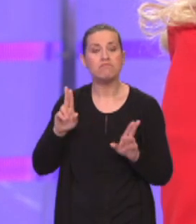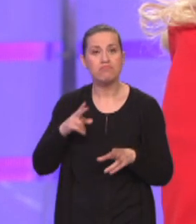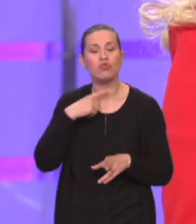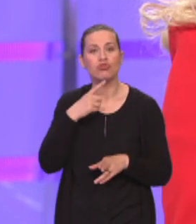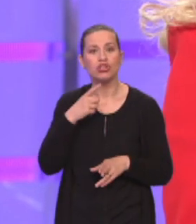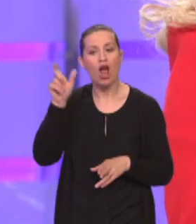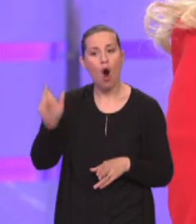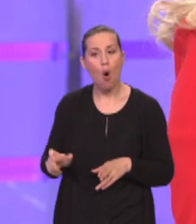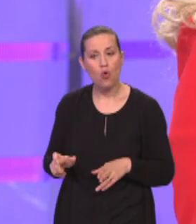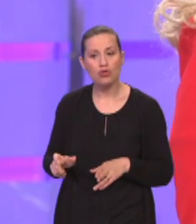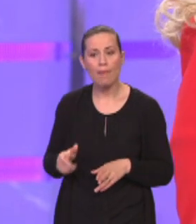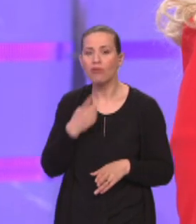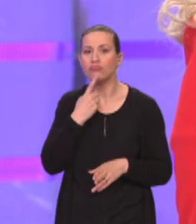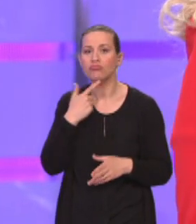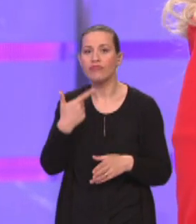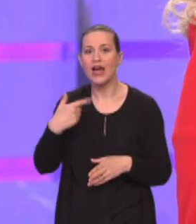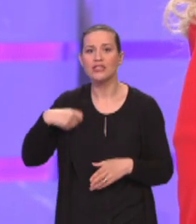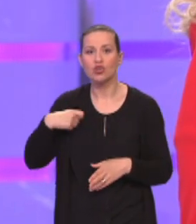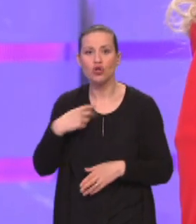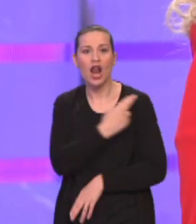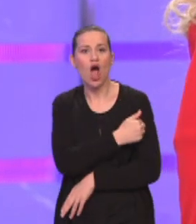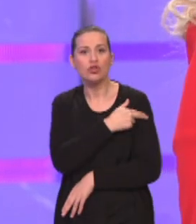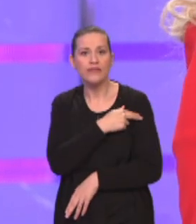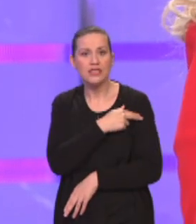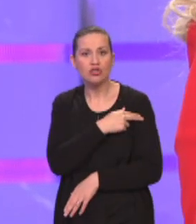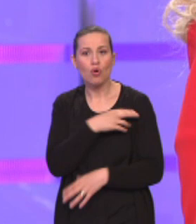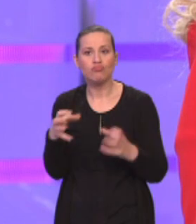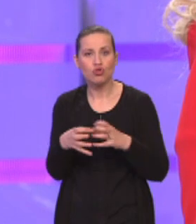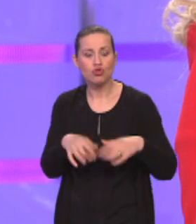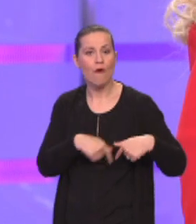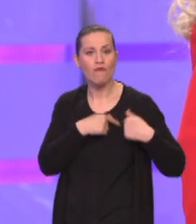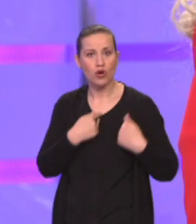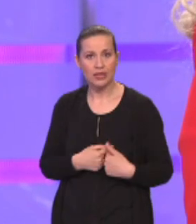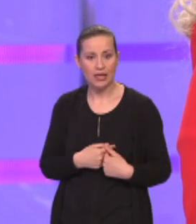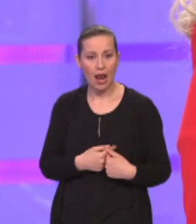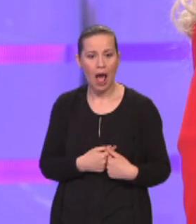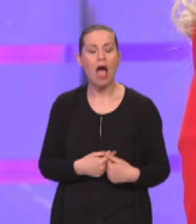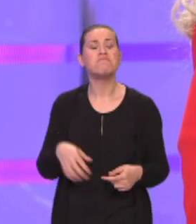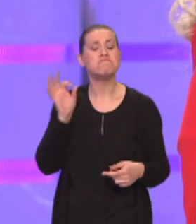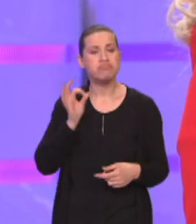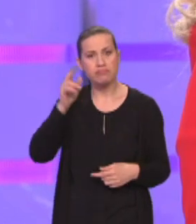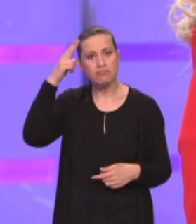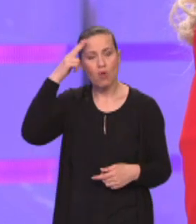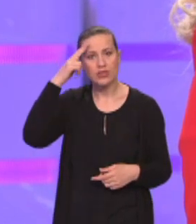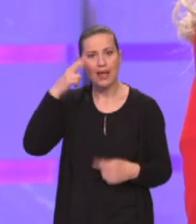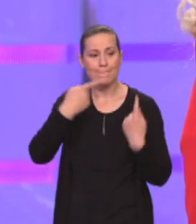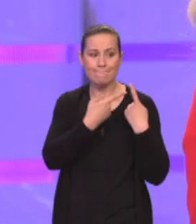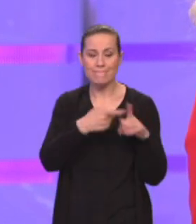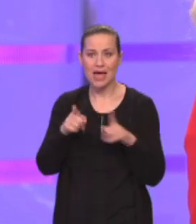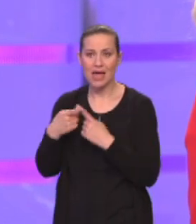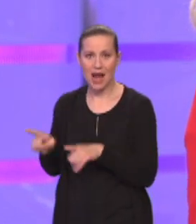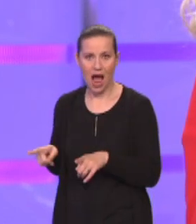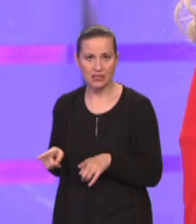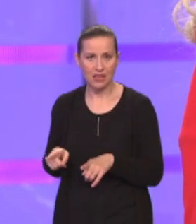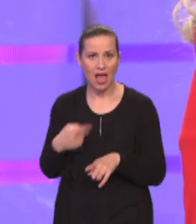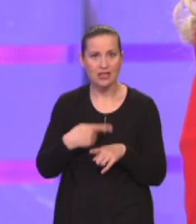kao osoba koja je 20 godina i u švicarskom društvu volontirala da jako dobro poznajem te razlike jer sam i na